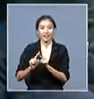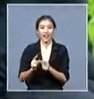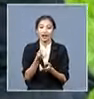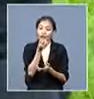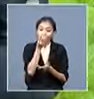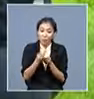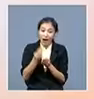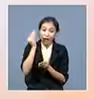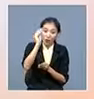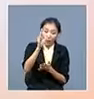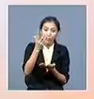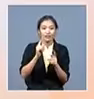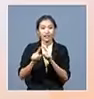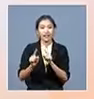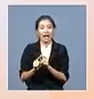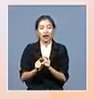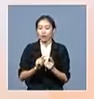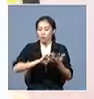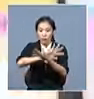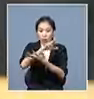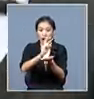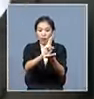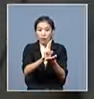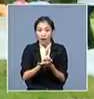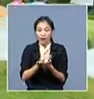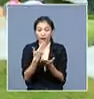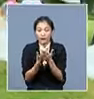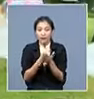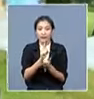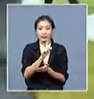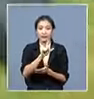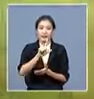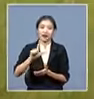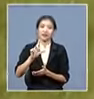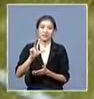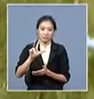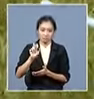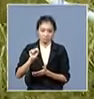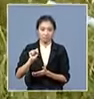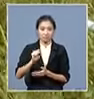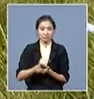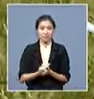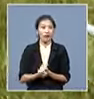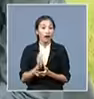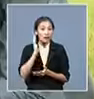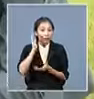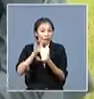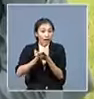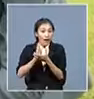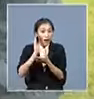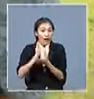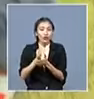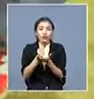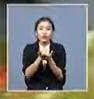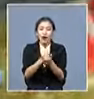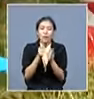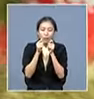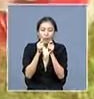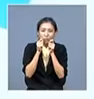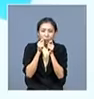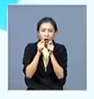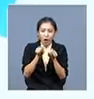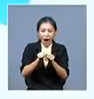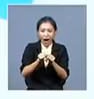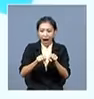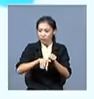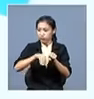กระเบลเพื่อรางวัล1,300,000 บาทจ้าอุ๊ยตายตายเจ้าบ่าวรายนี้ช่วยเจ้าสาวเป่าลูกโป่งจนรองเท้ากระเด็นกระด